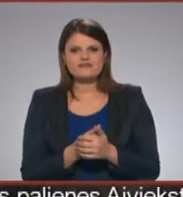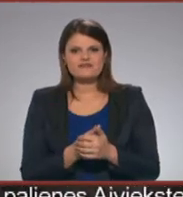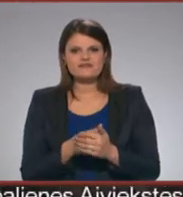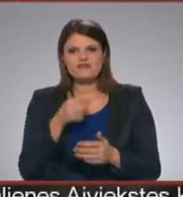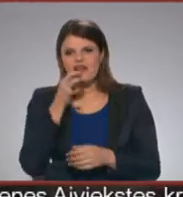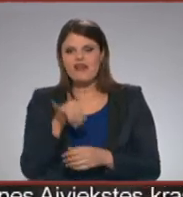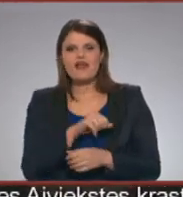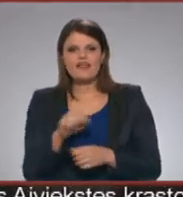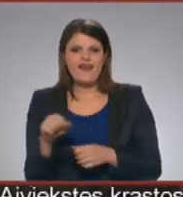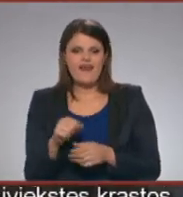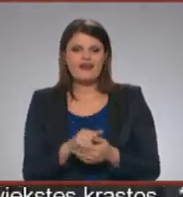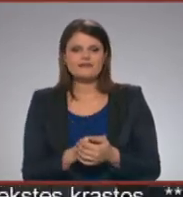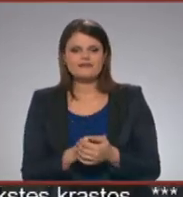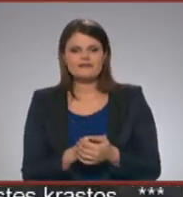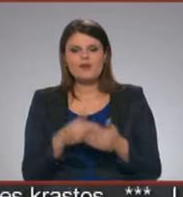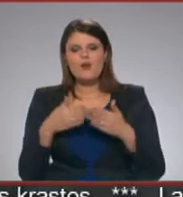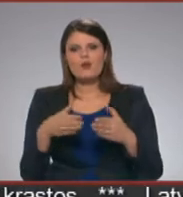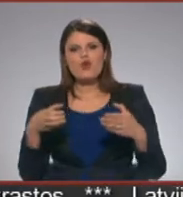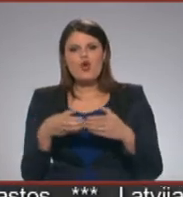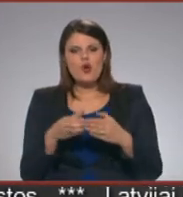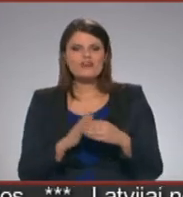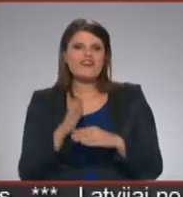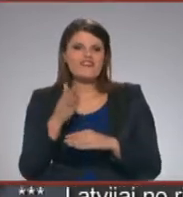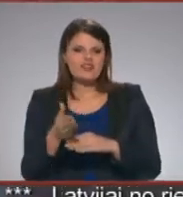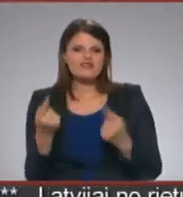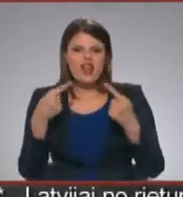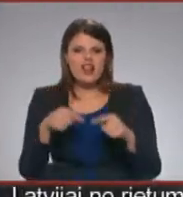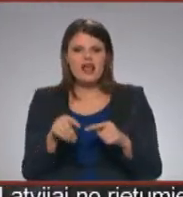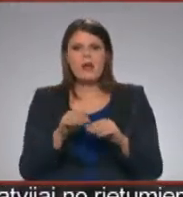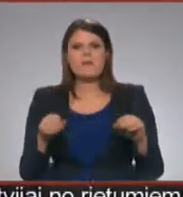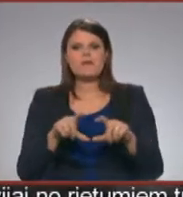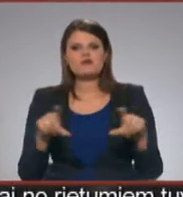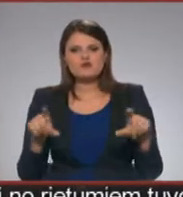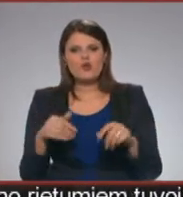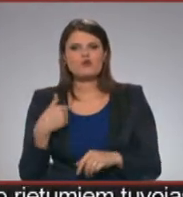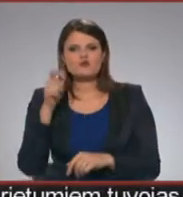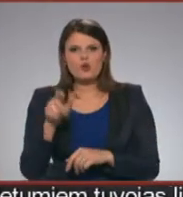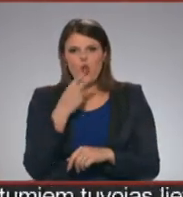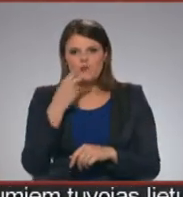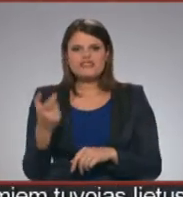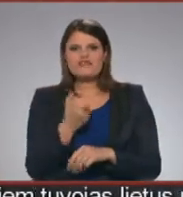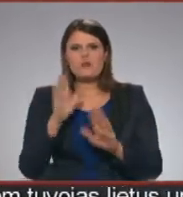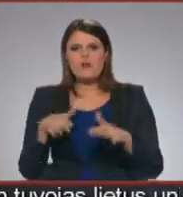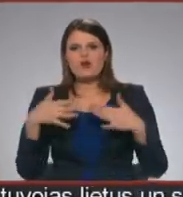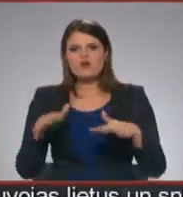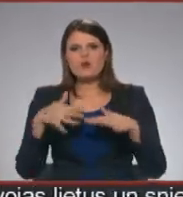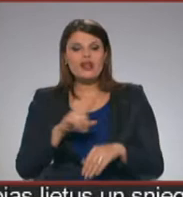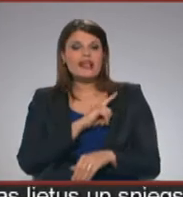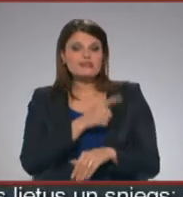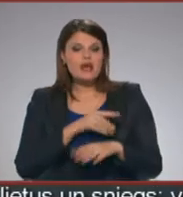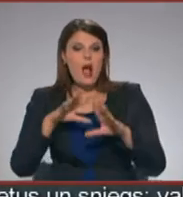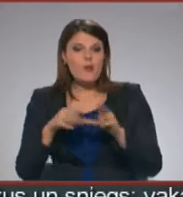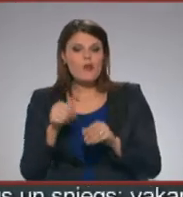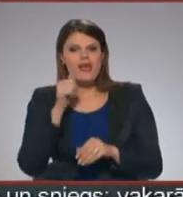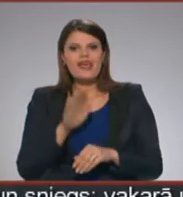Jā! Kuģa komandas viesošanās laikā Rites pamatskolas skolēni noskatījās filmu par jūras spēkiem un aplūkoja gan